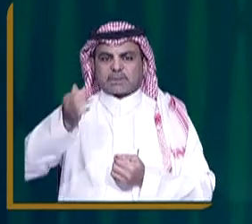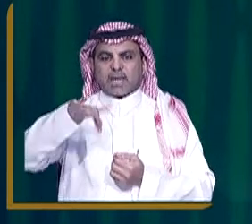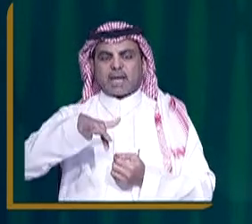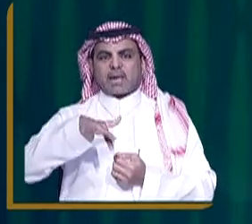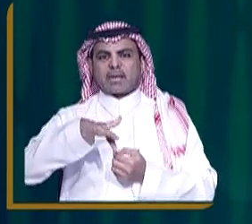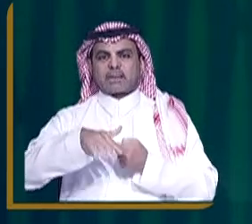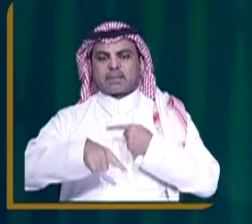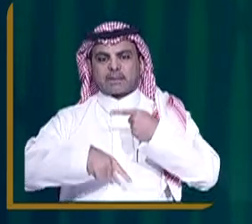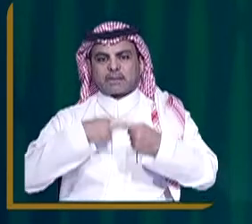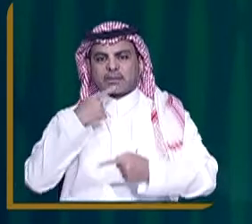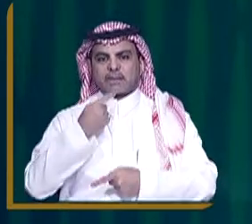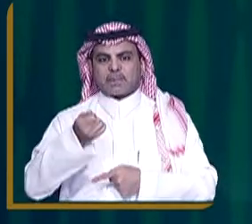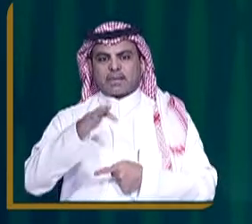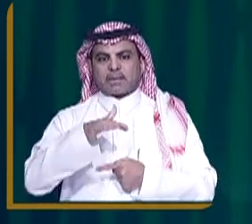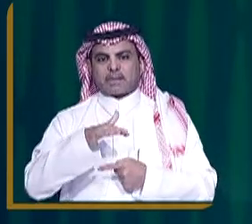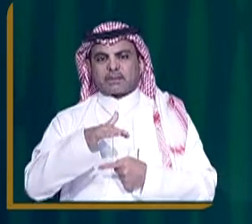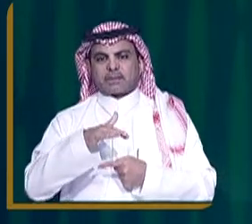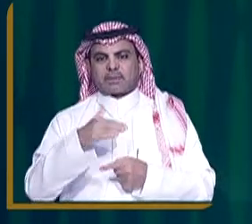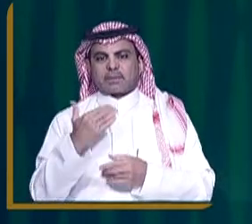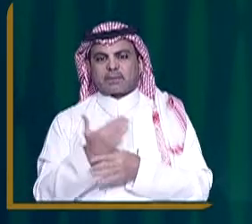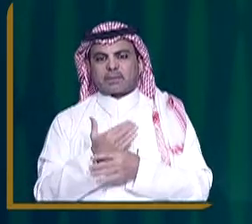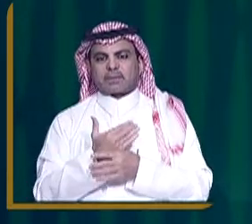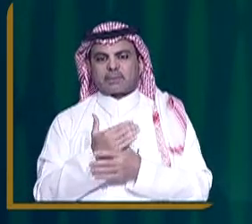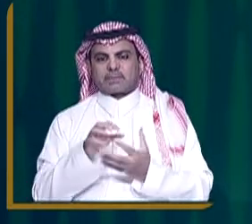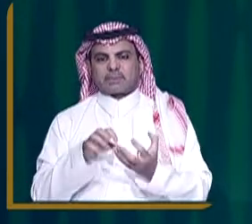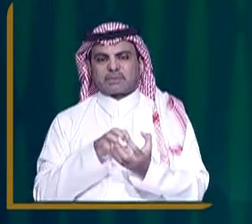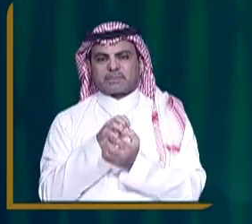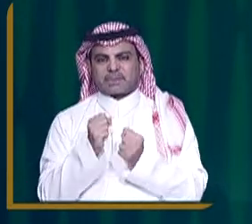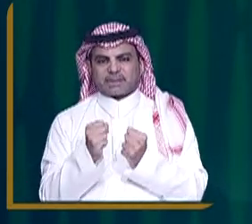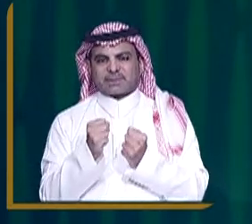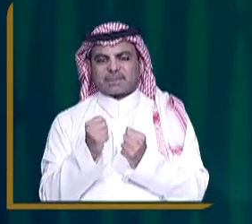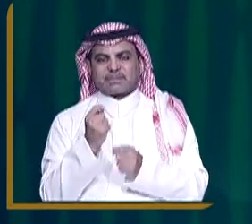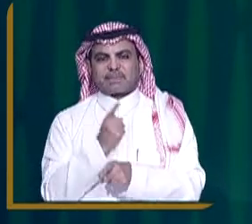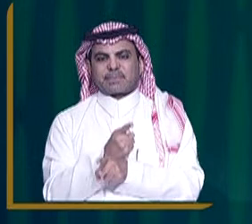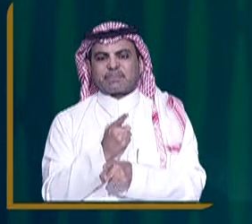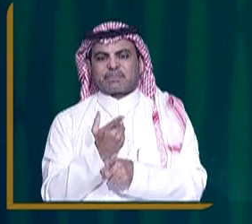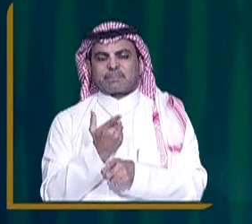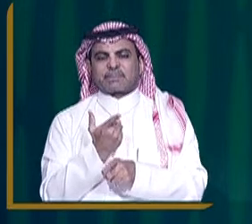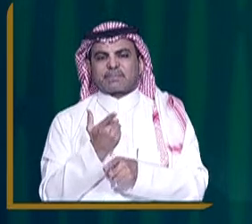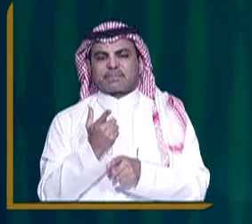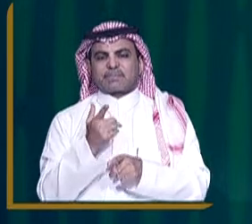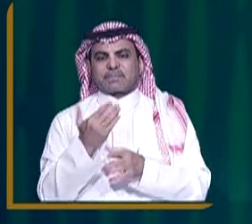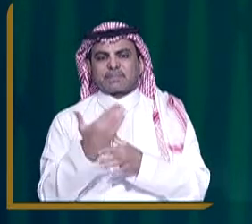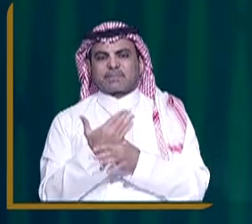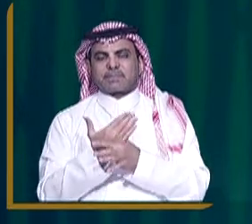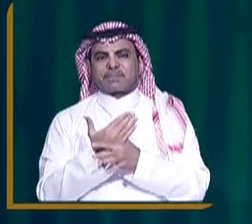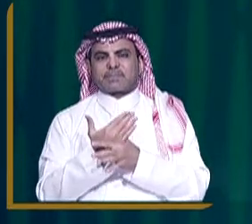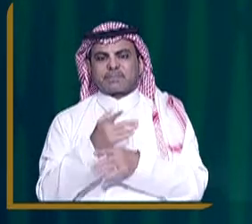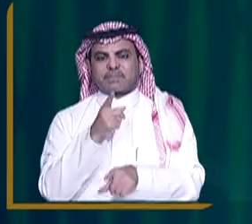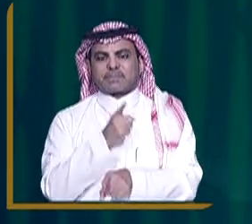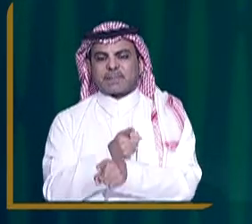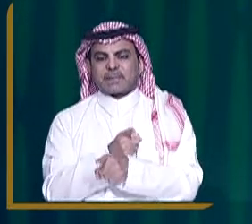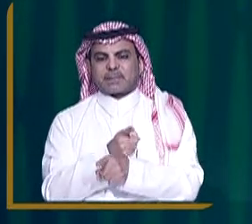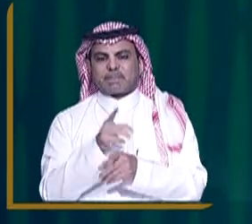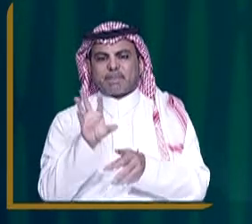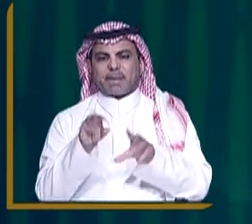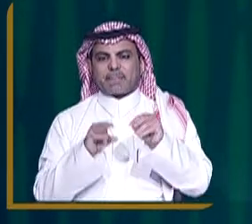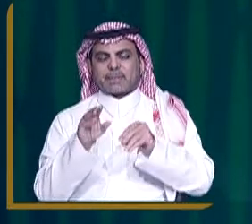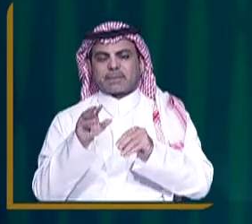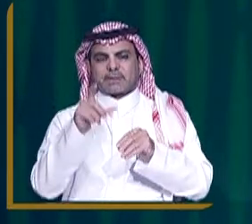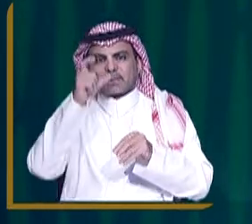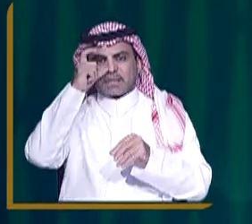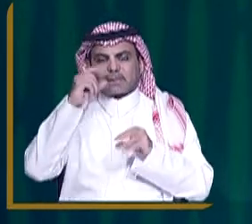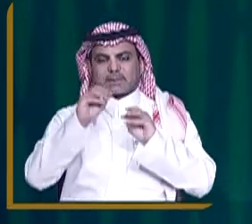بالعلاوة السنوية قد يكون هناك إشكالية مثلا في هذه المرحلة، خصوصا لأن بعض إدارات